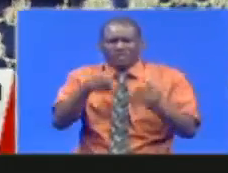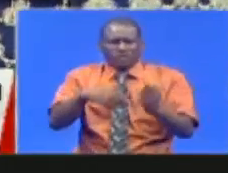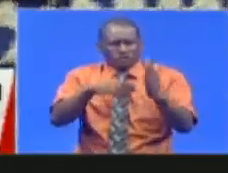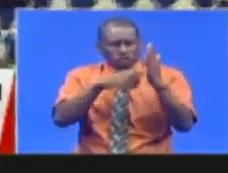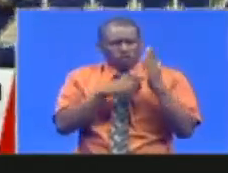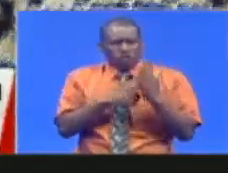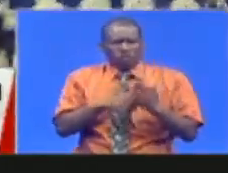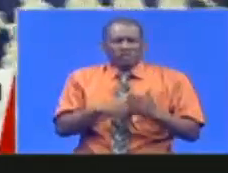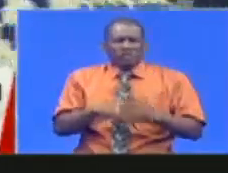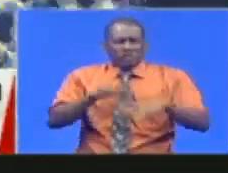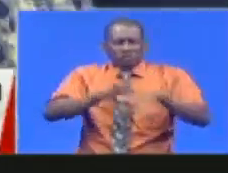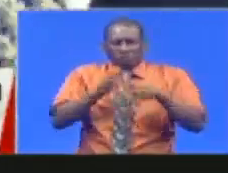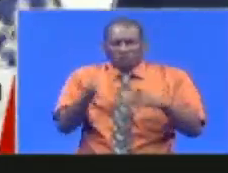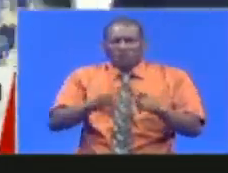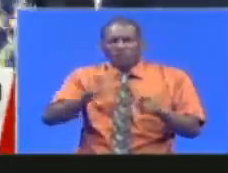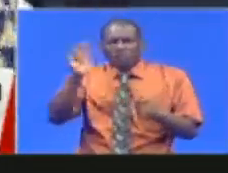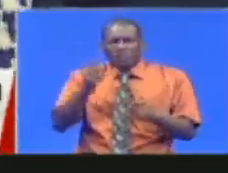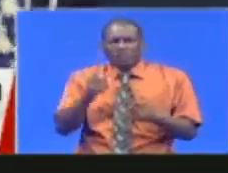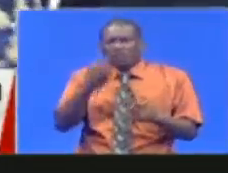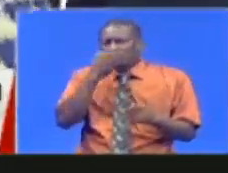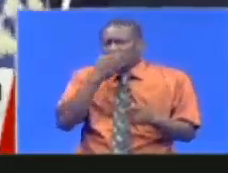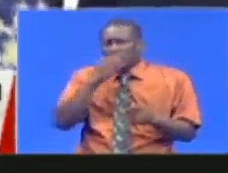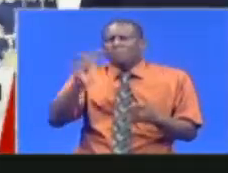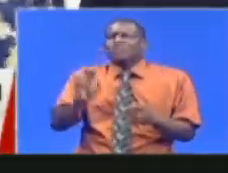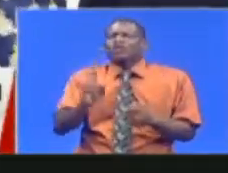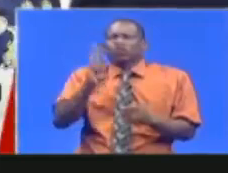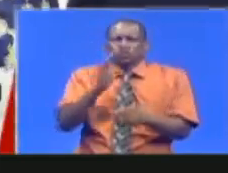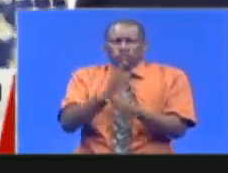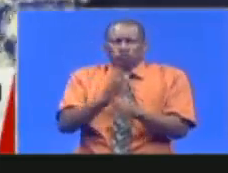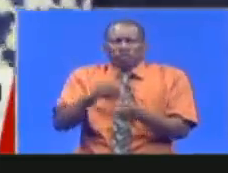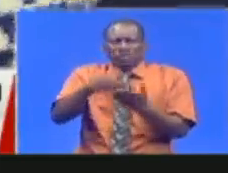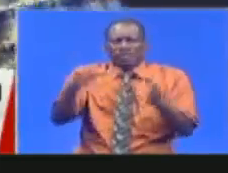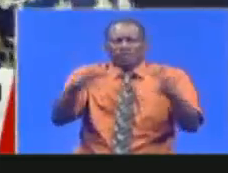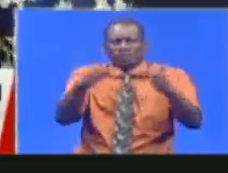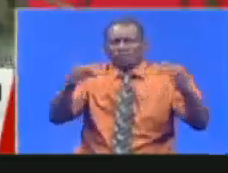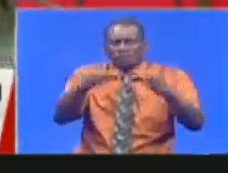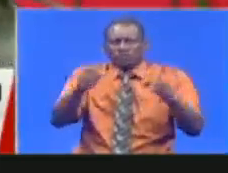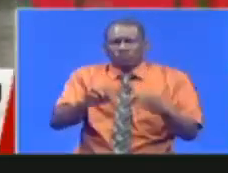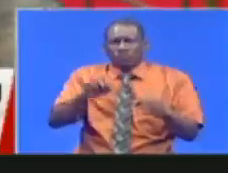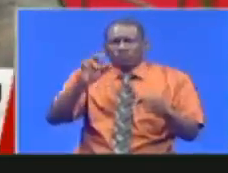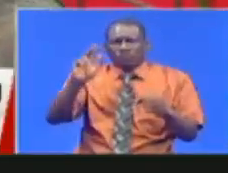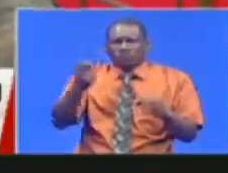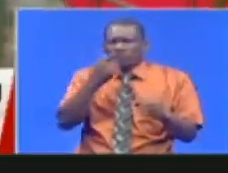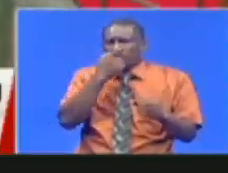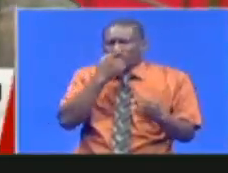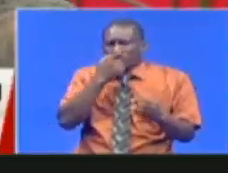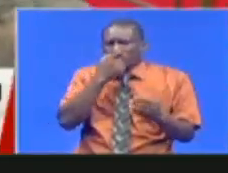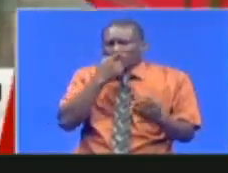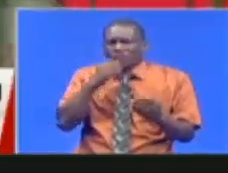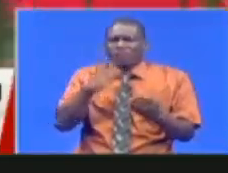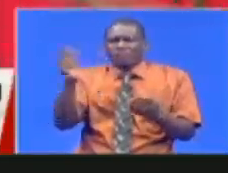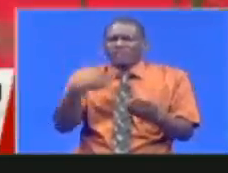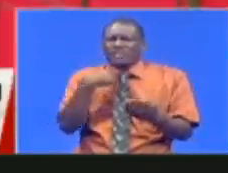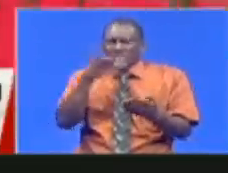kutakiana kheri kutoka kwa Rais Magufuli. Rais Kenyatta alitumia ujumbe kwa Rais Magufuli kuwa atawatunza Tausi hao na pia